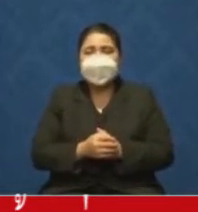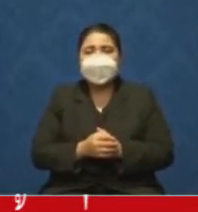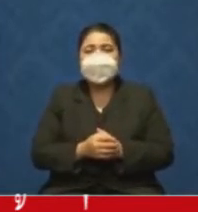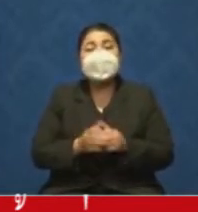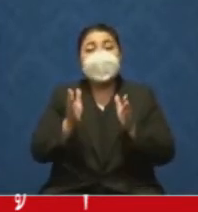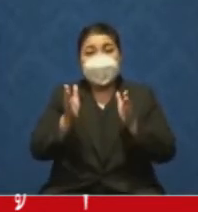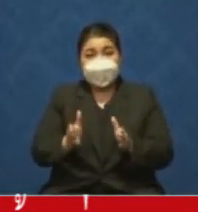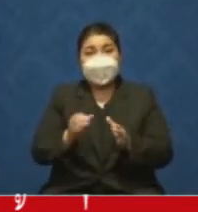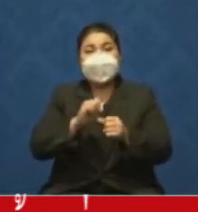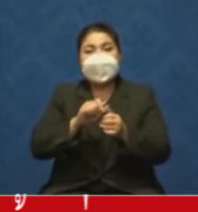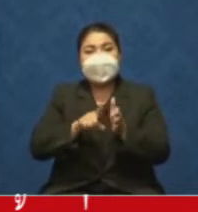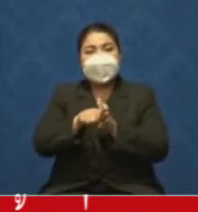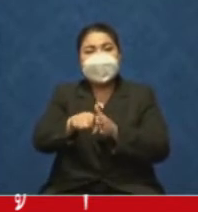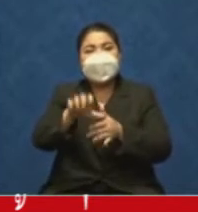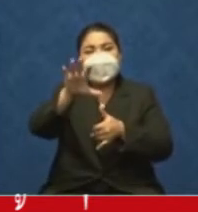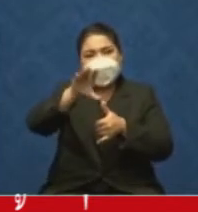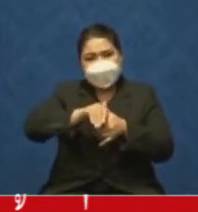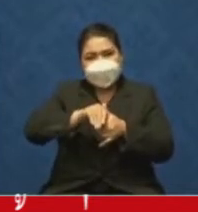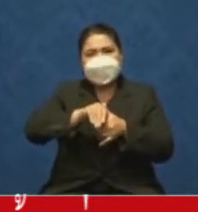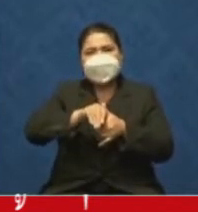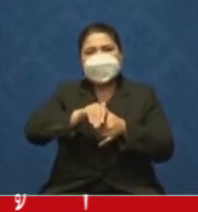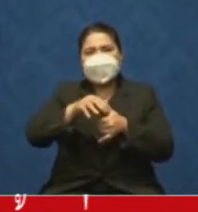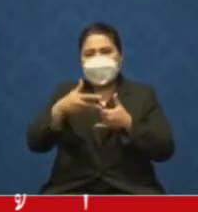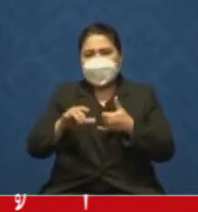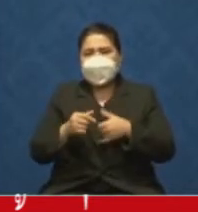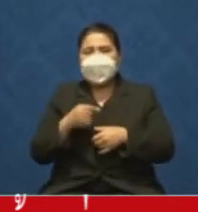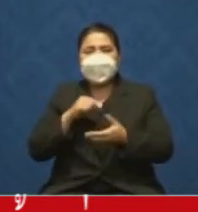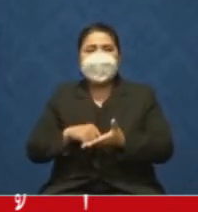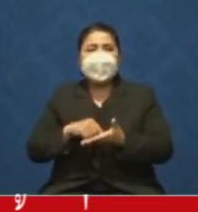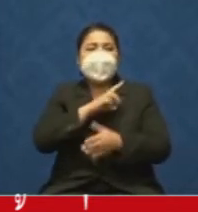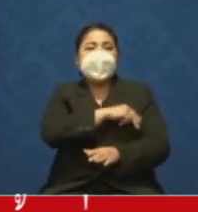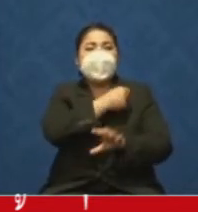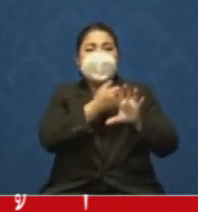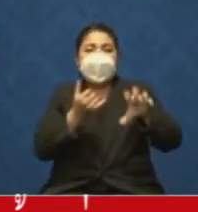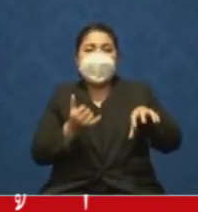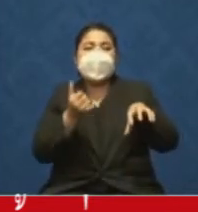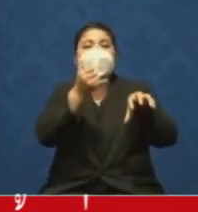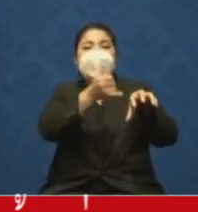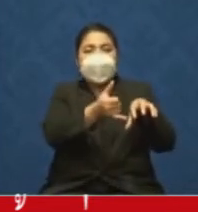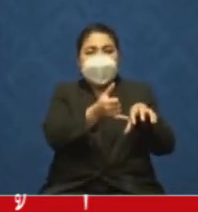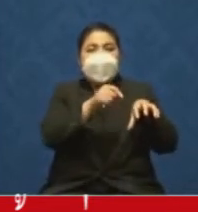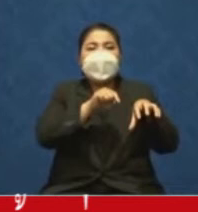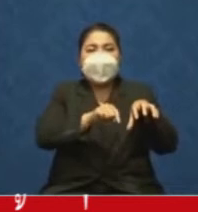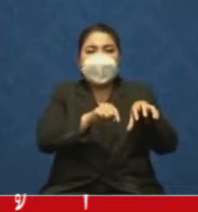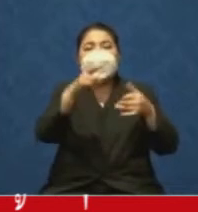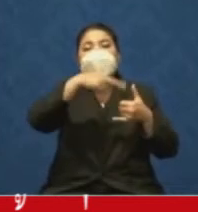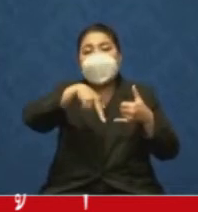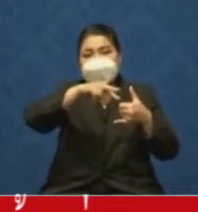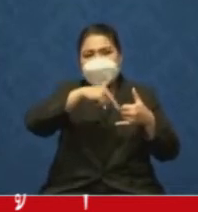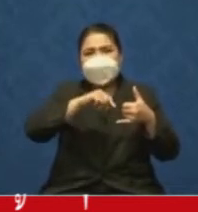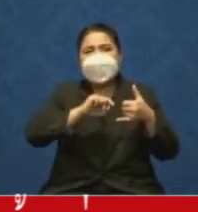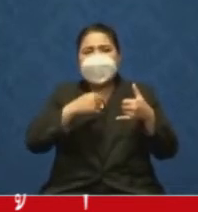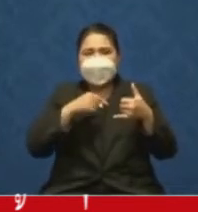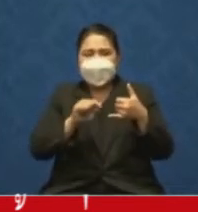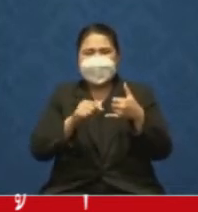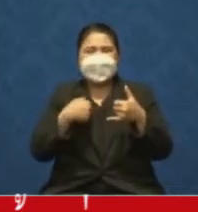คนที่ตดเชือโควิดไปขอเข้าตรวจเข้ารับการรกษาในโงพยาบาลได้รับ